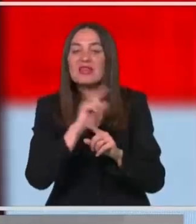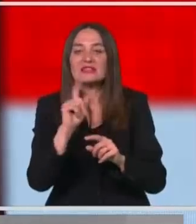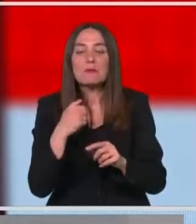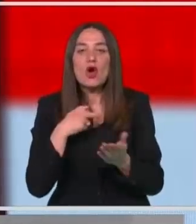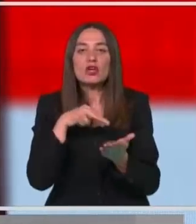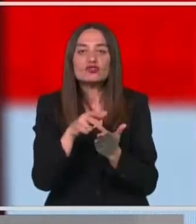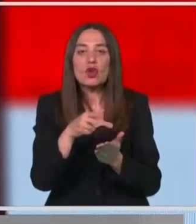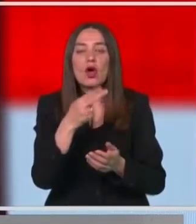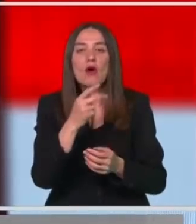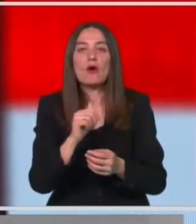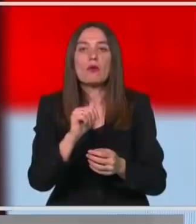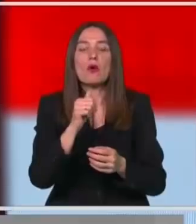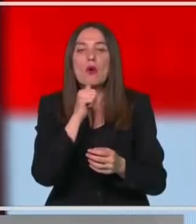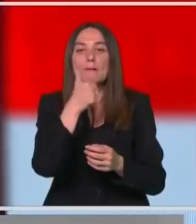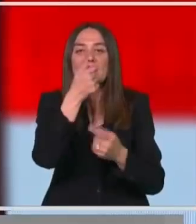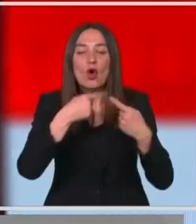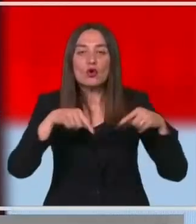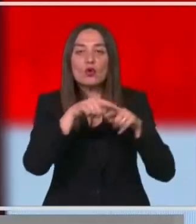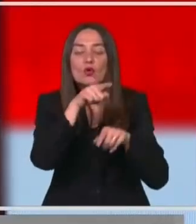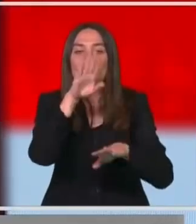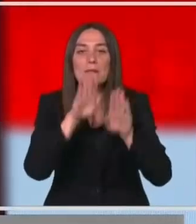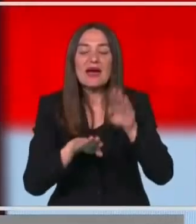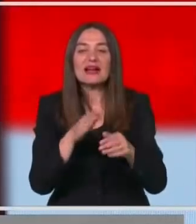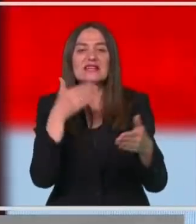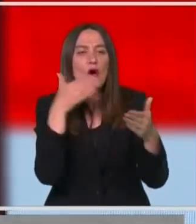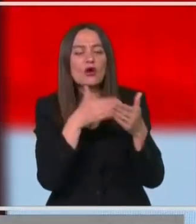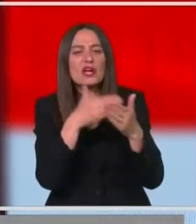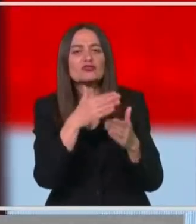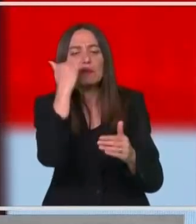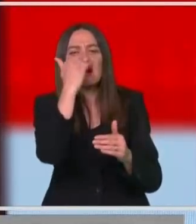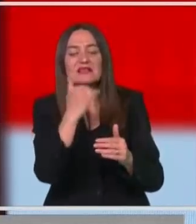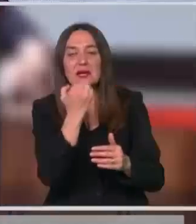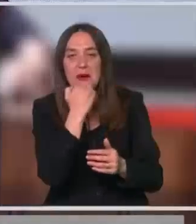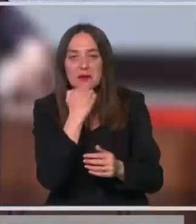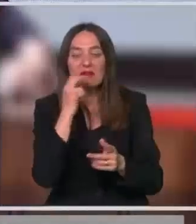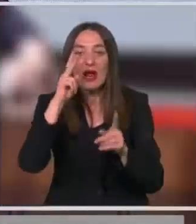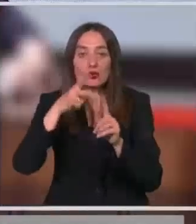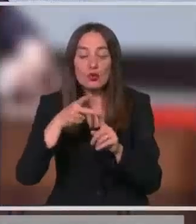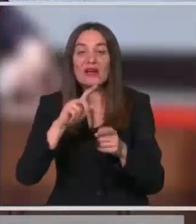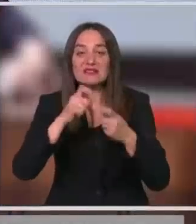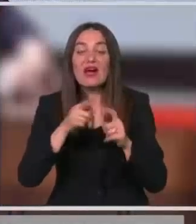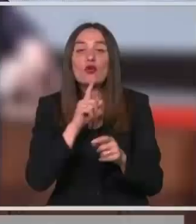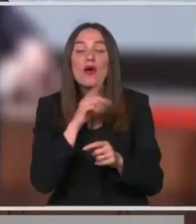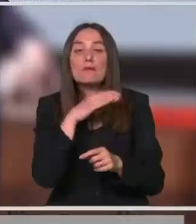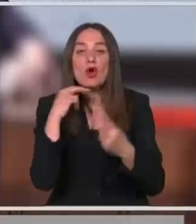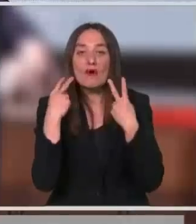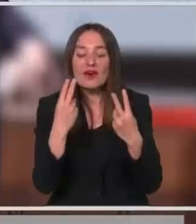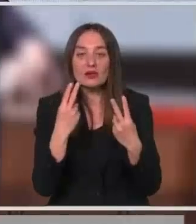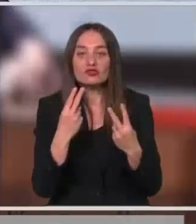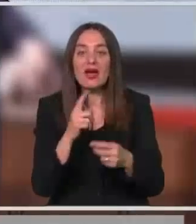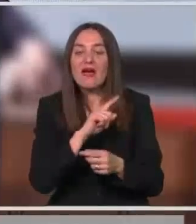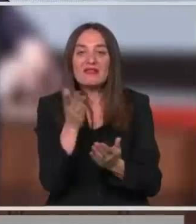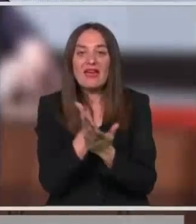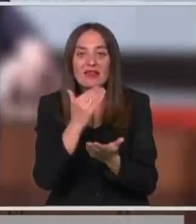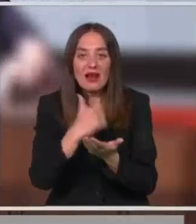išli u prvom krugu tih mera sa određenim klasterima privrede. Druga stvar koja je jako važna jeste da ne